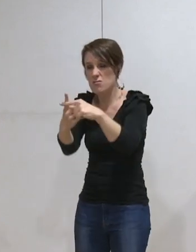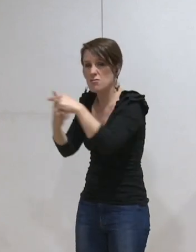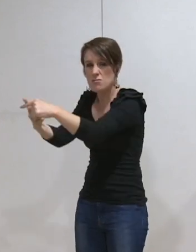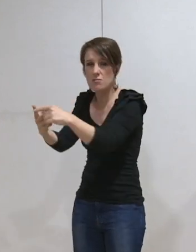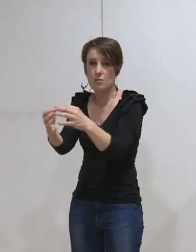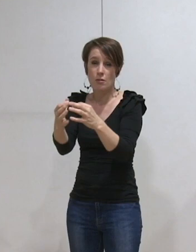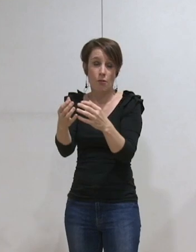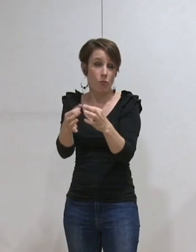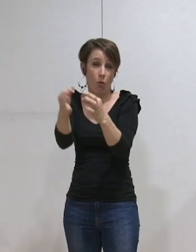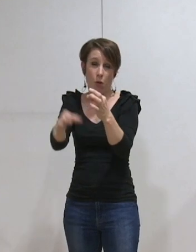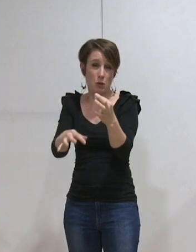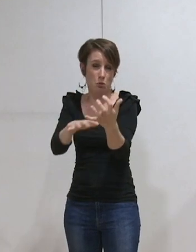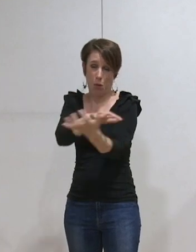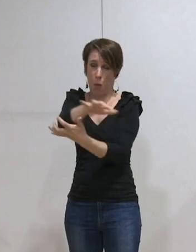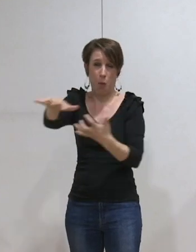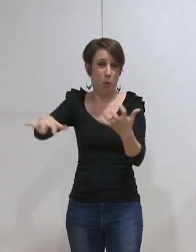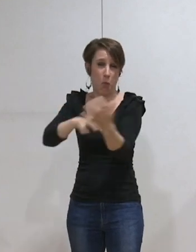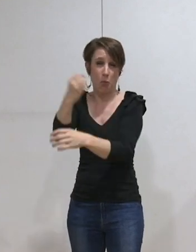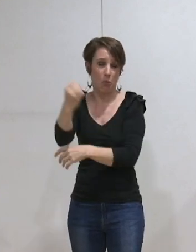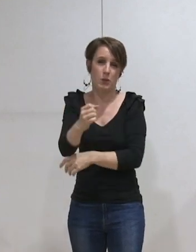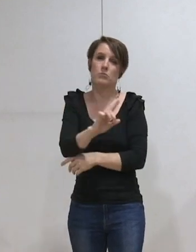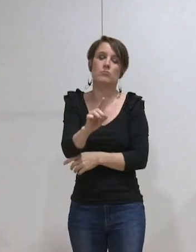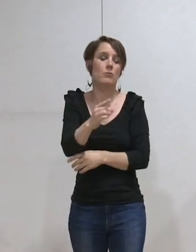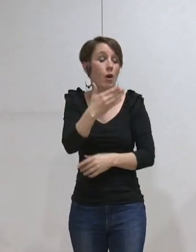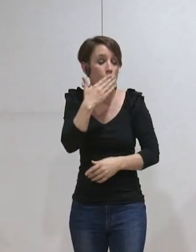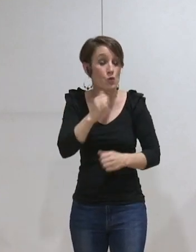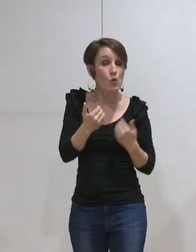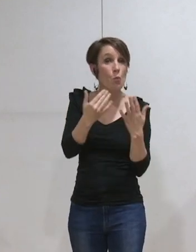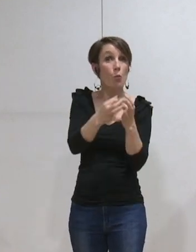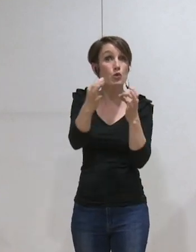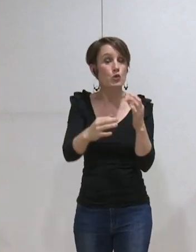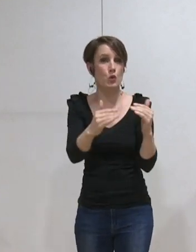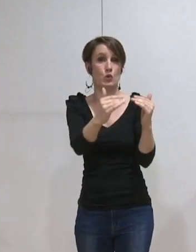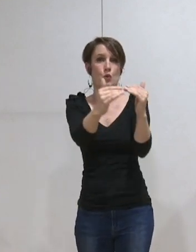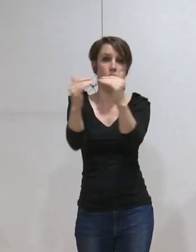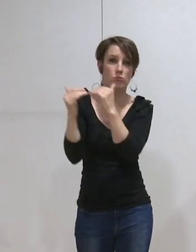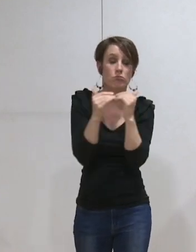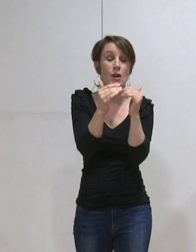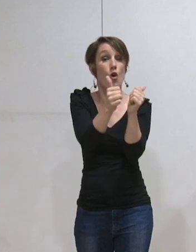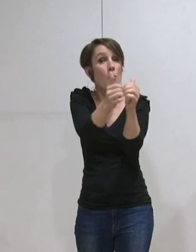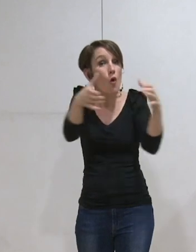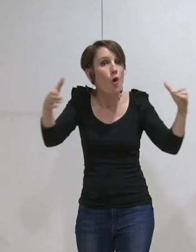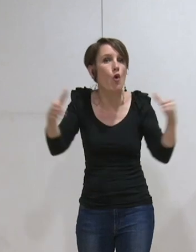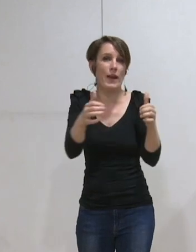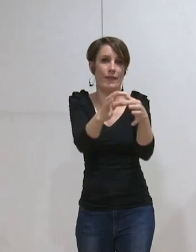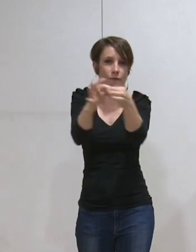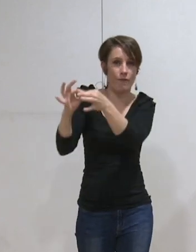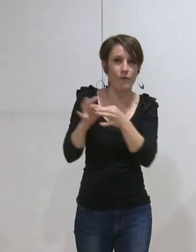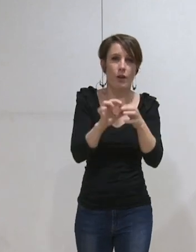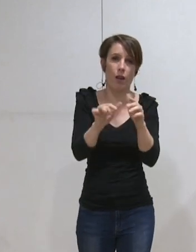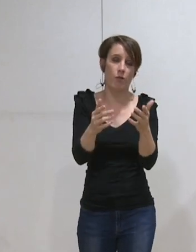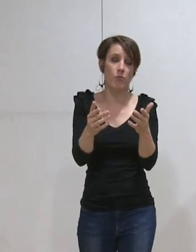l'impasse là où nous avons tous besoin de solutions collectives et j'ajoute qu'agité le chiffon